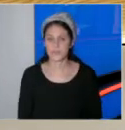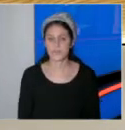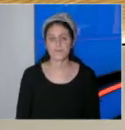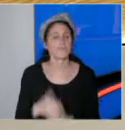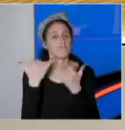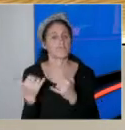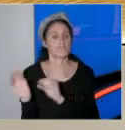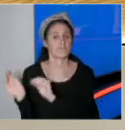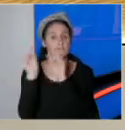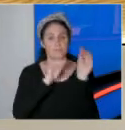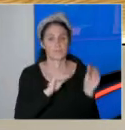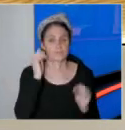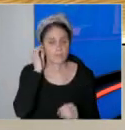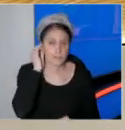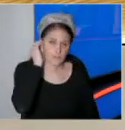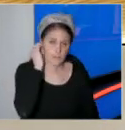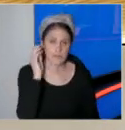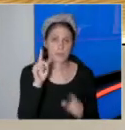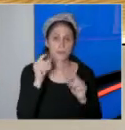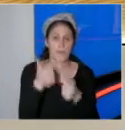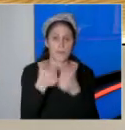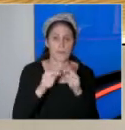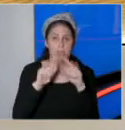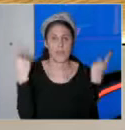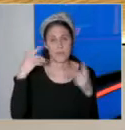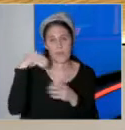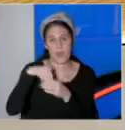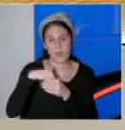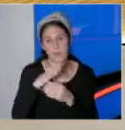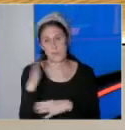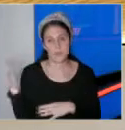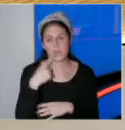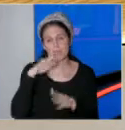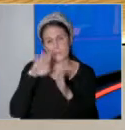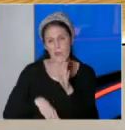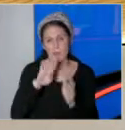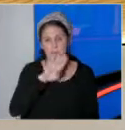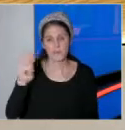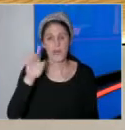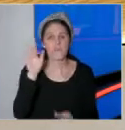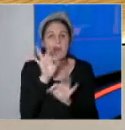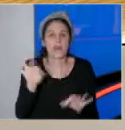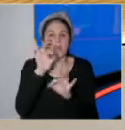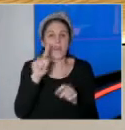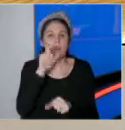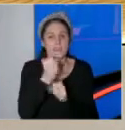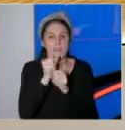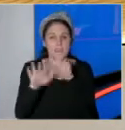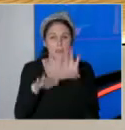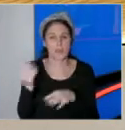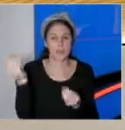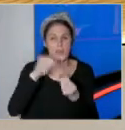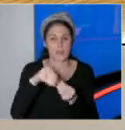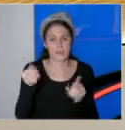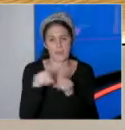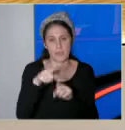ועכשיו אנחנו עוברים למועמד אחר מתוך הימין, שכבר הכריז שהוא פחות ביבי, איך נאמר, אבל עדיין לא עשה את הצעד הנוסף, כמו שעושה